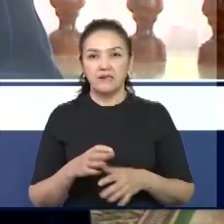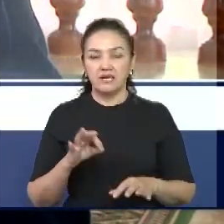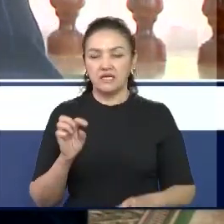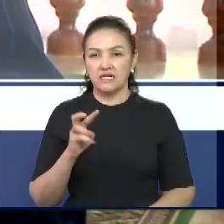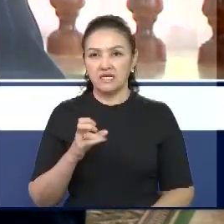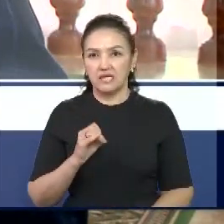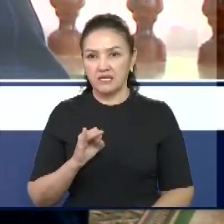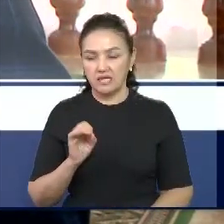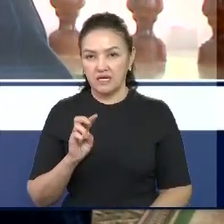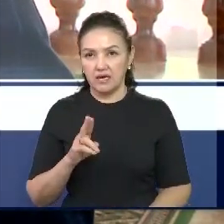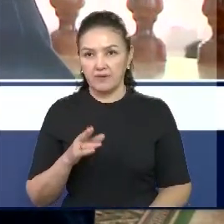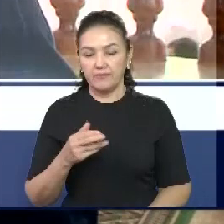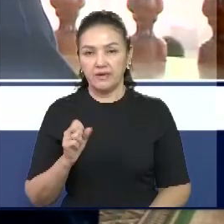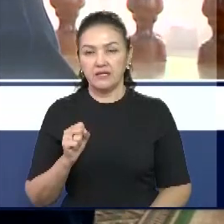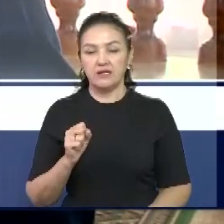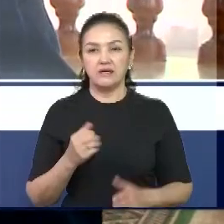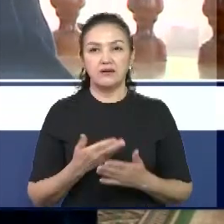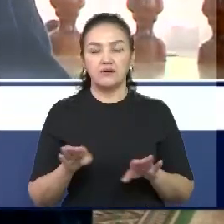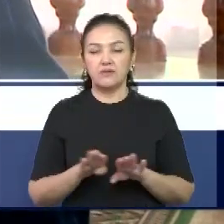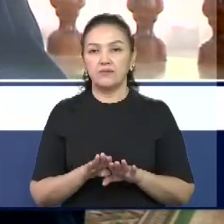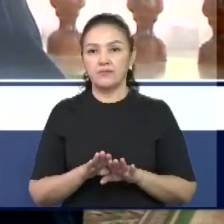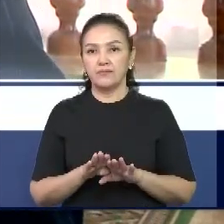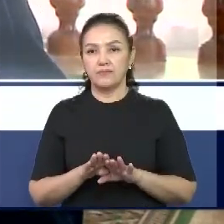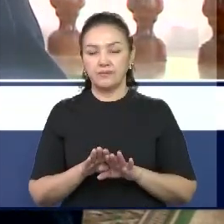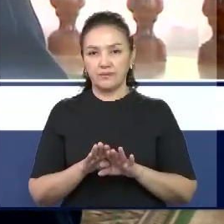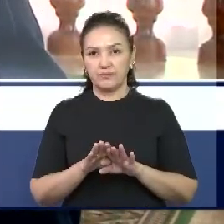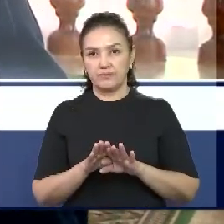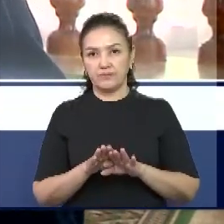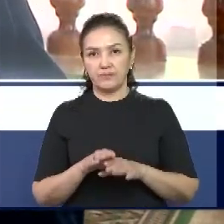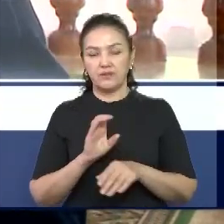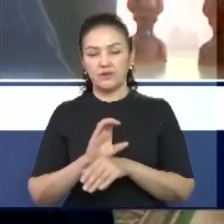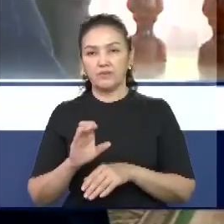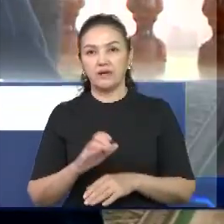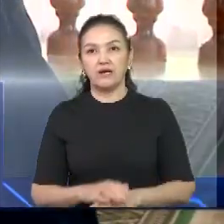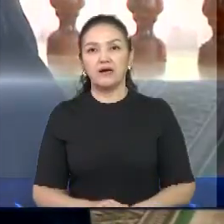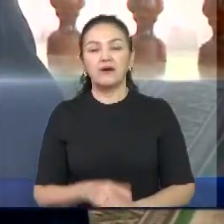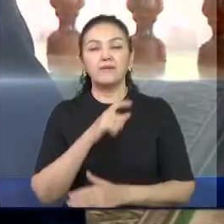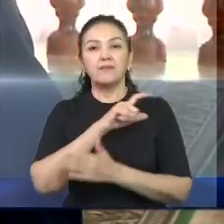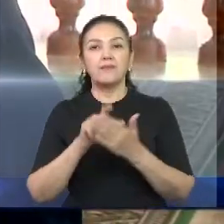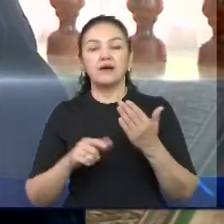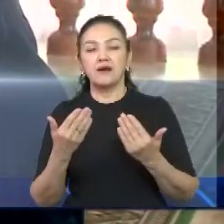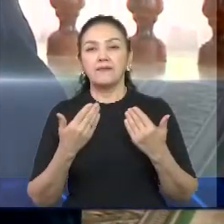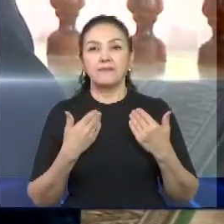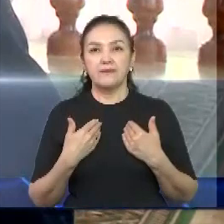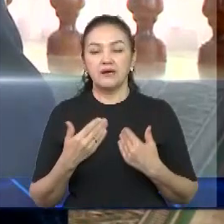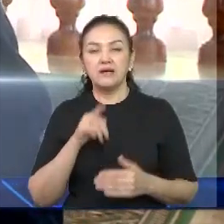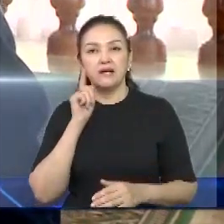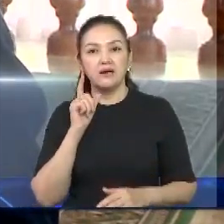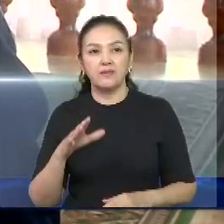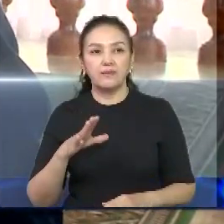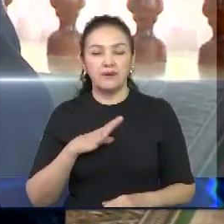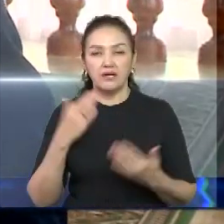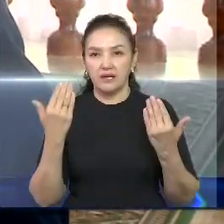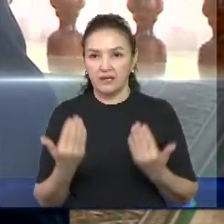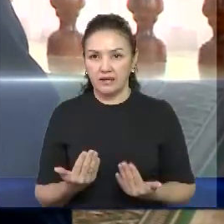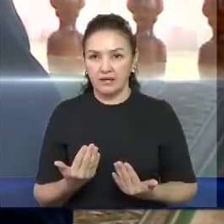лирикалық туындыларымызды сол бағыт бойынша жолдадық өлеңдерімізді. Поэзия туралы енді біз жастау сақ айтайық.